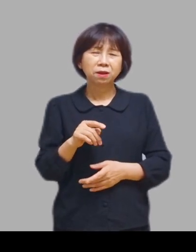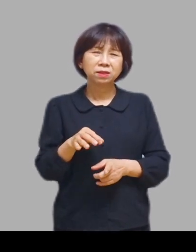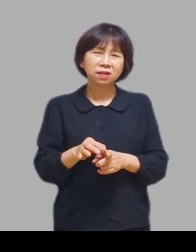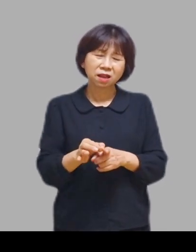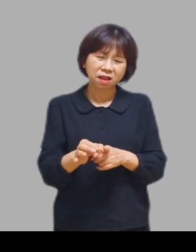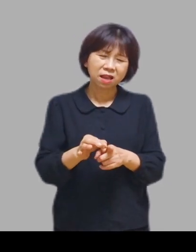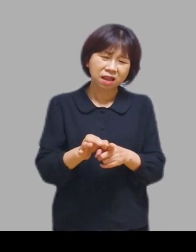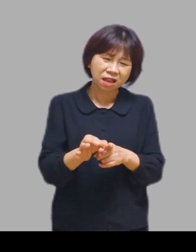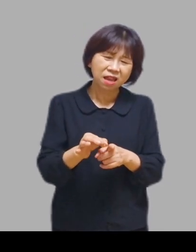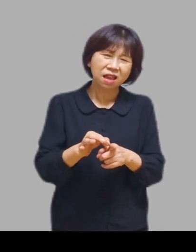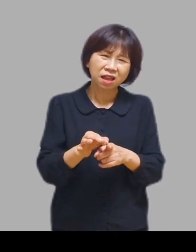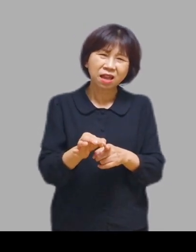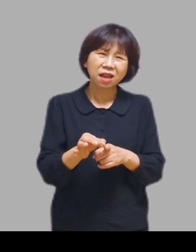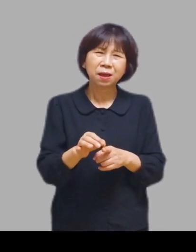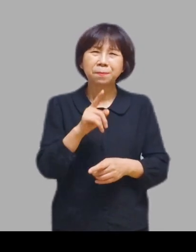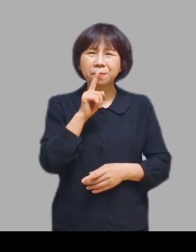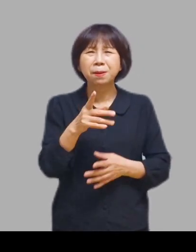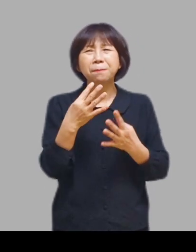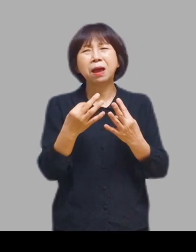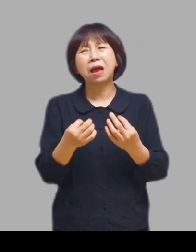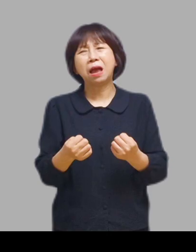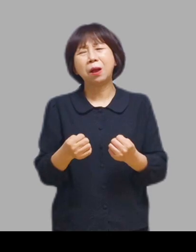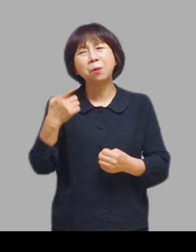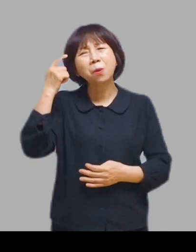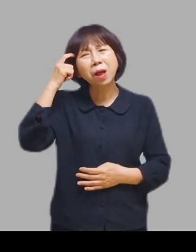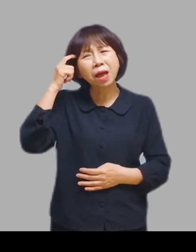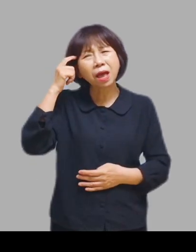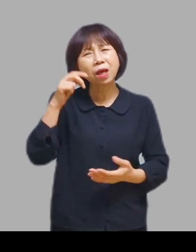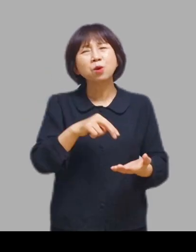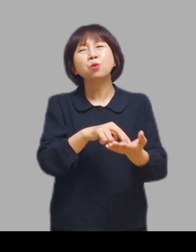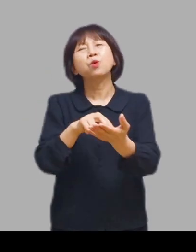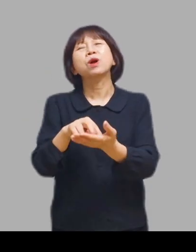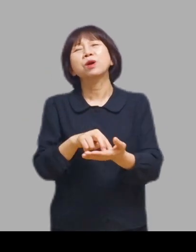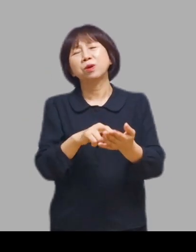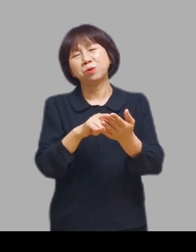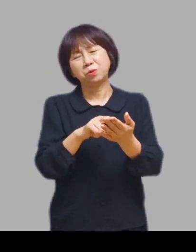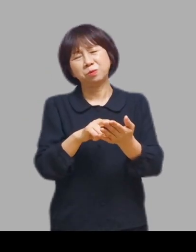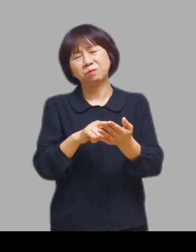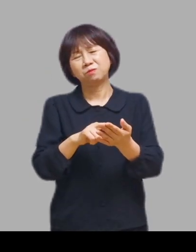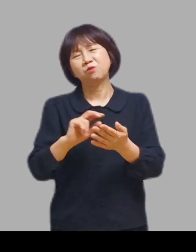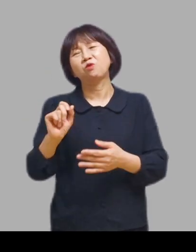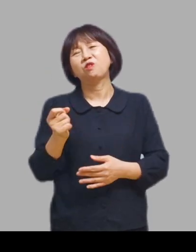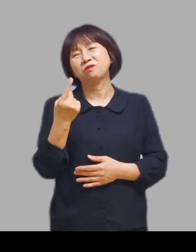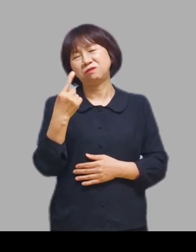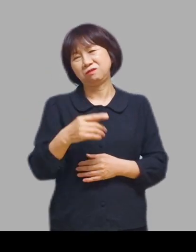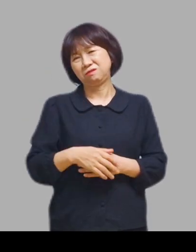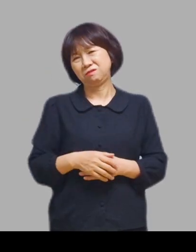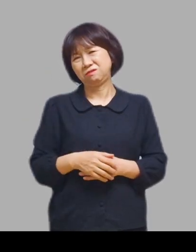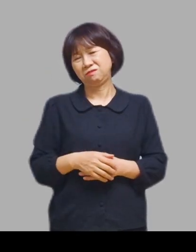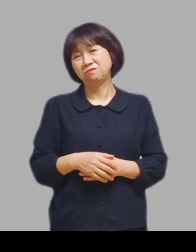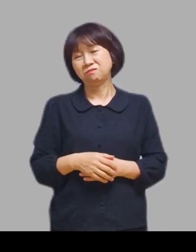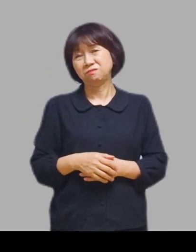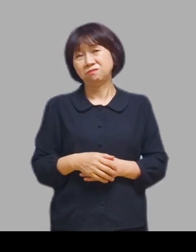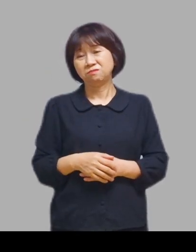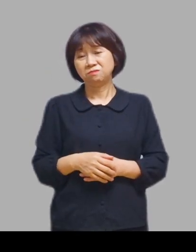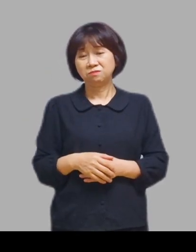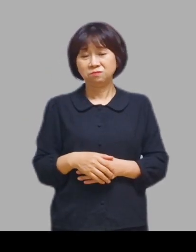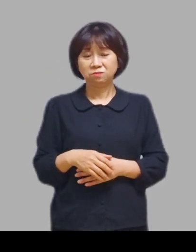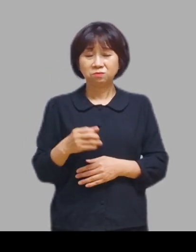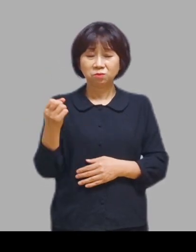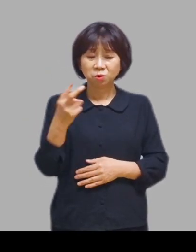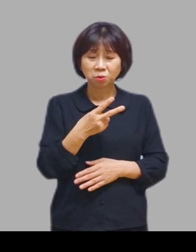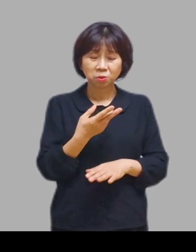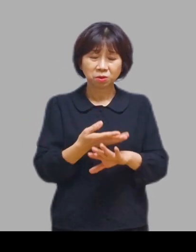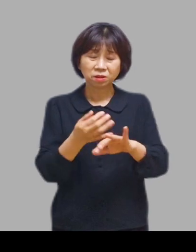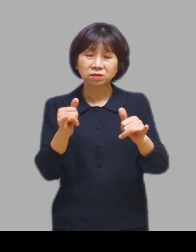그분이 말이 많은 이유는 외로워서일 수 있습니다. 어떤 분은요, 별것도 아닌데